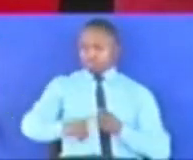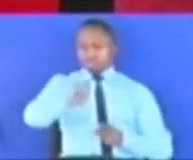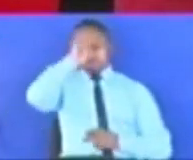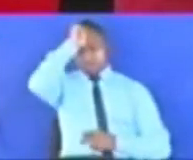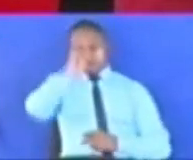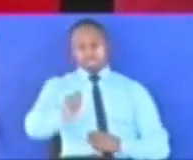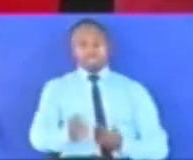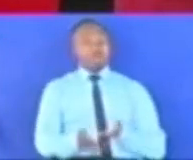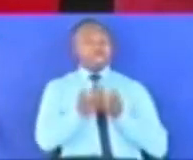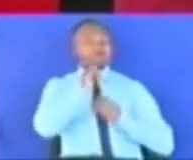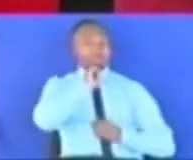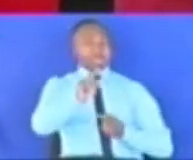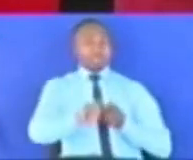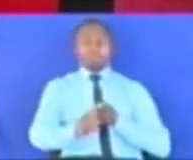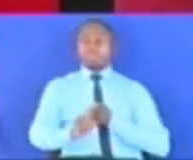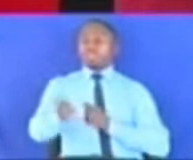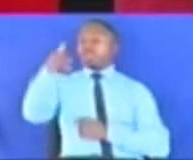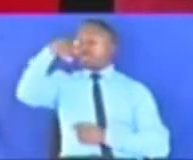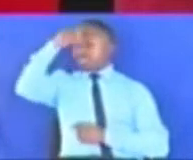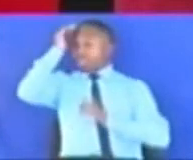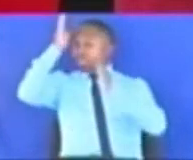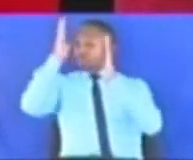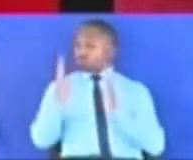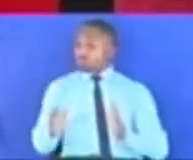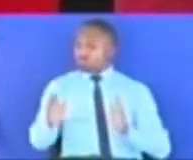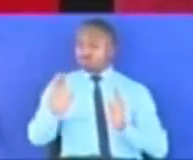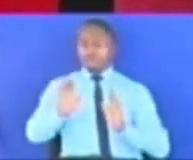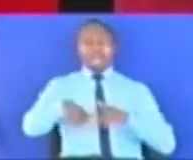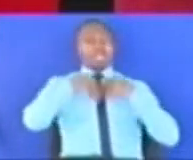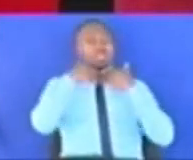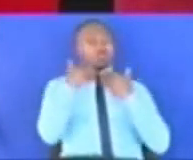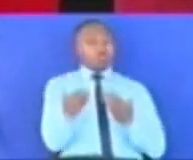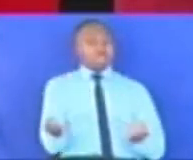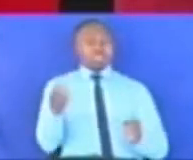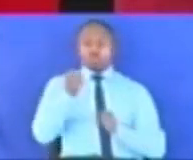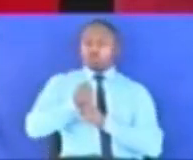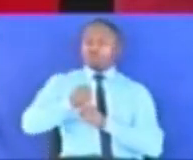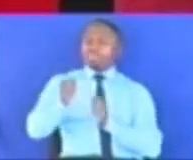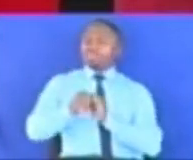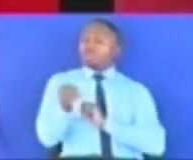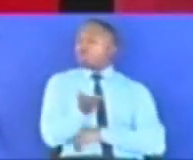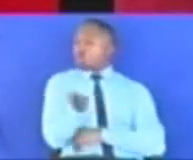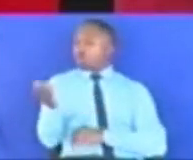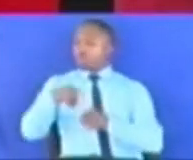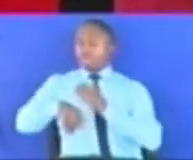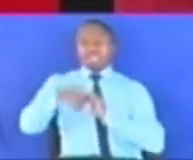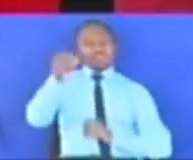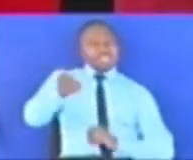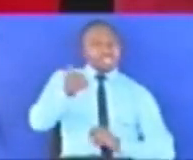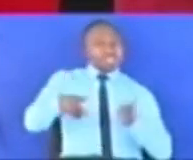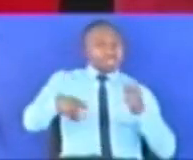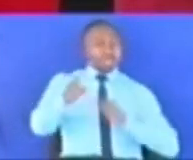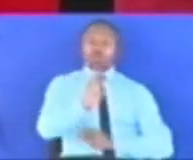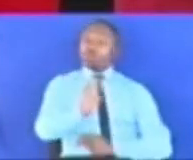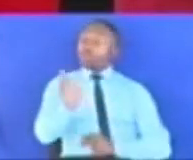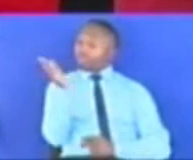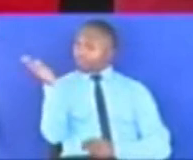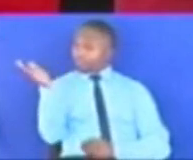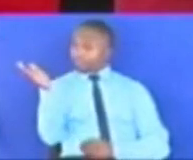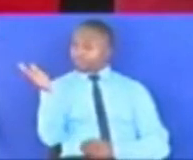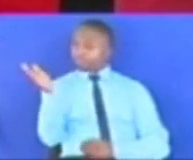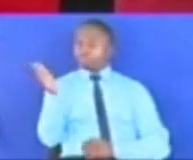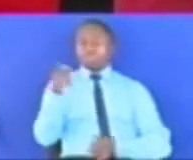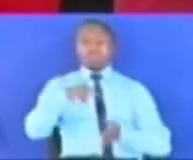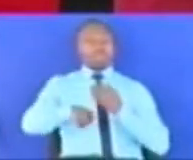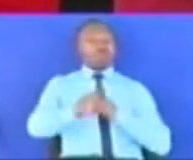Spika, serikali kuu haiwezi kufanya kitu katika vitongoji, vijiji, kata na wilaya.